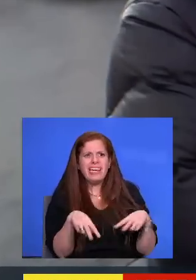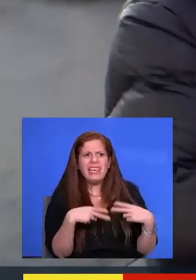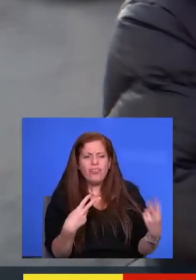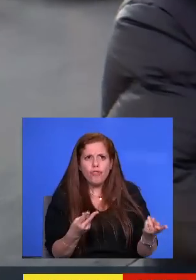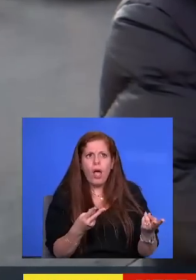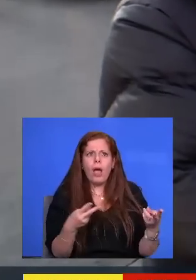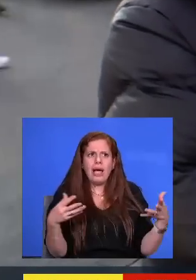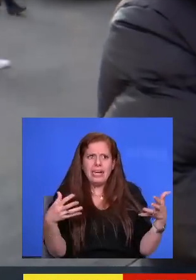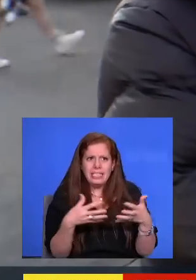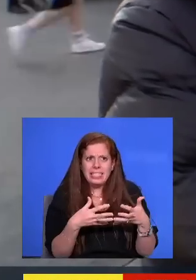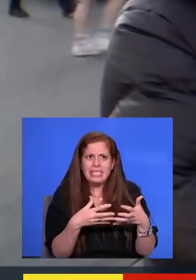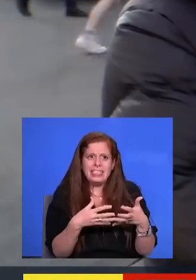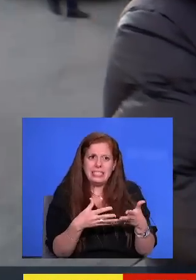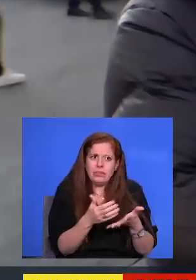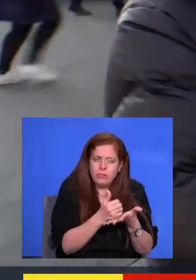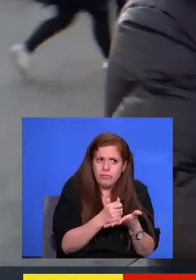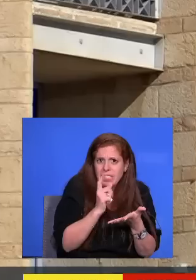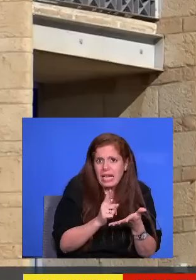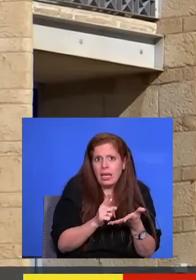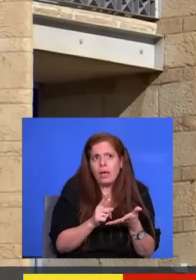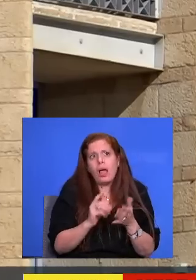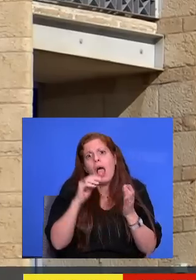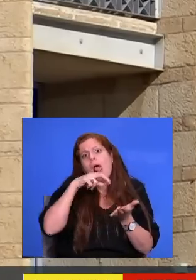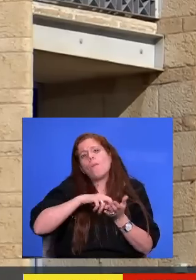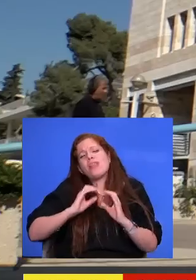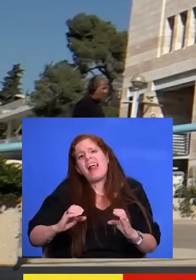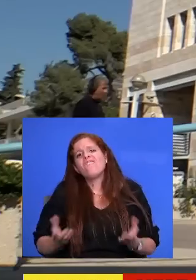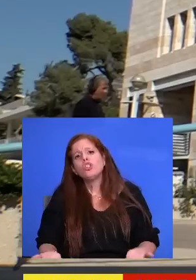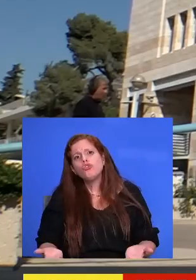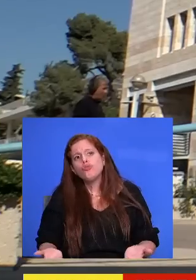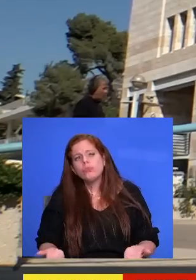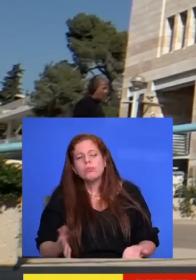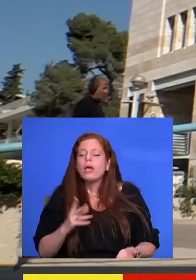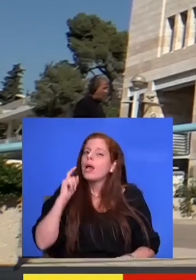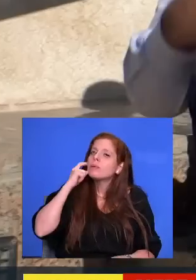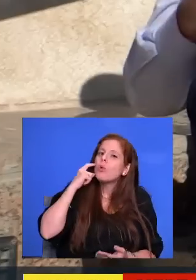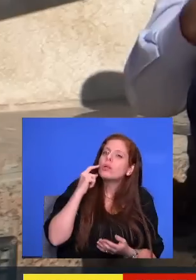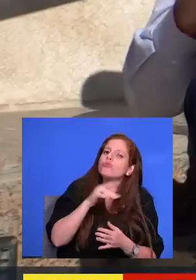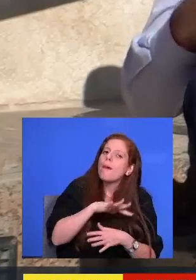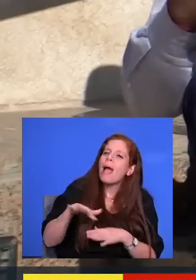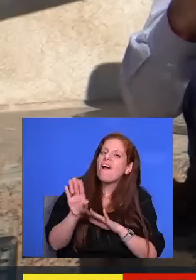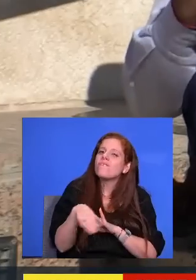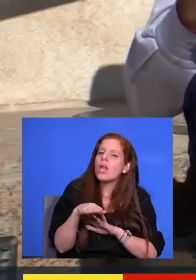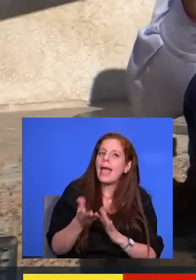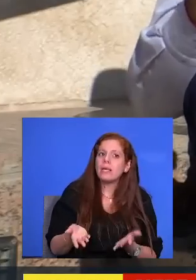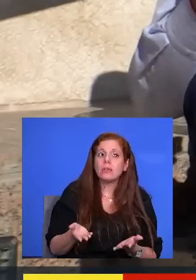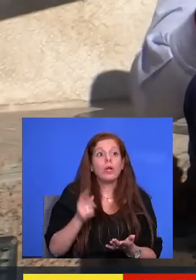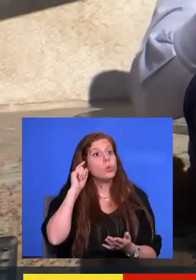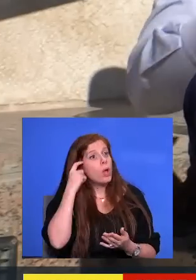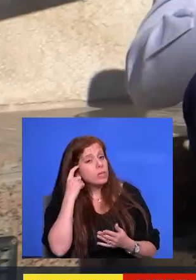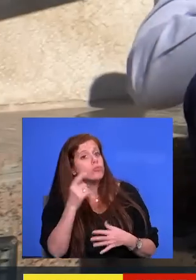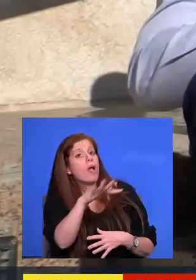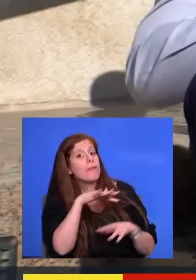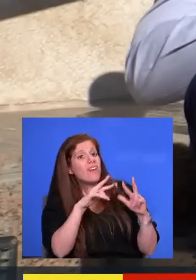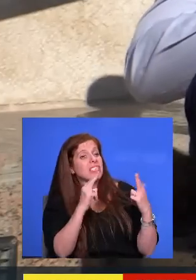כינוס, איסוף ופיזור, ואנחנו צריכים לעמוד על הכביש. איך אתם דואגים שהמרחב הציבורי יהיה ריק? אנחנו דואגים שהמרחב הציבורי יהיה